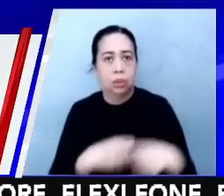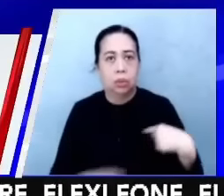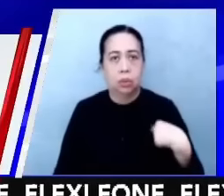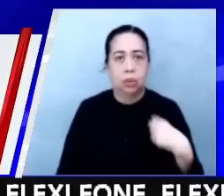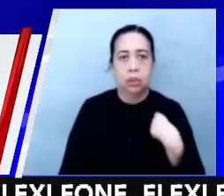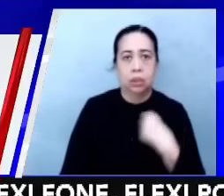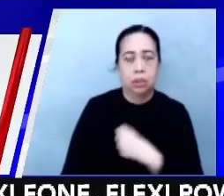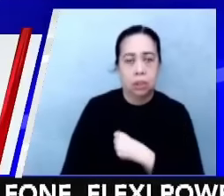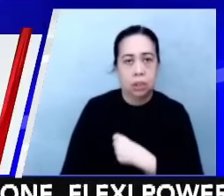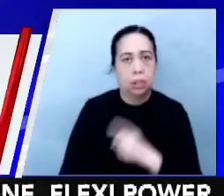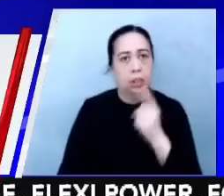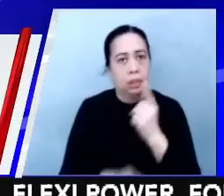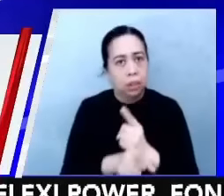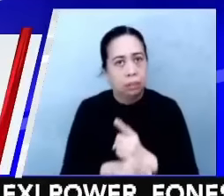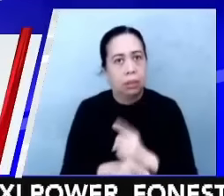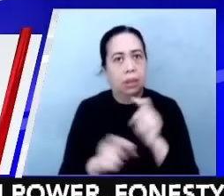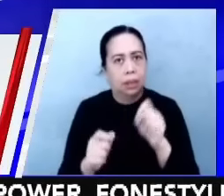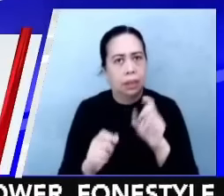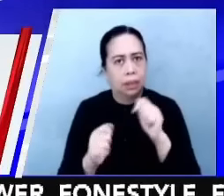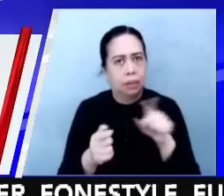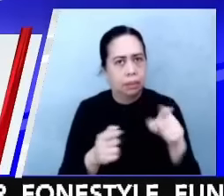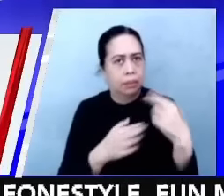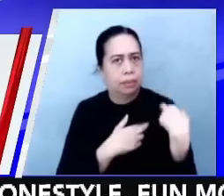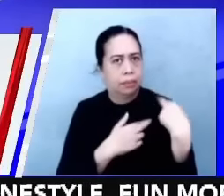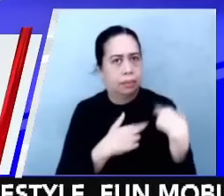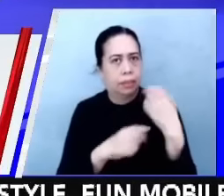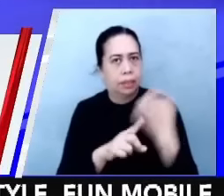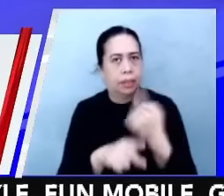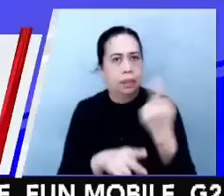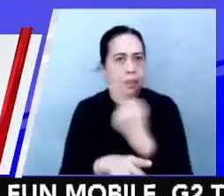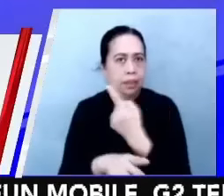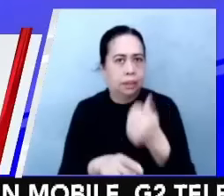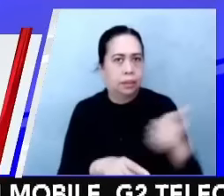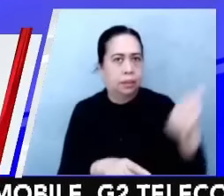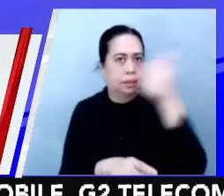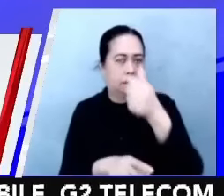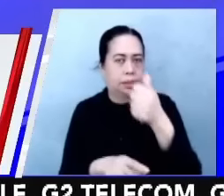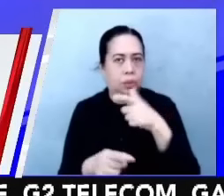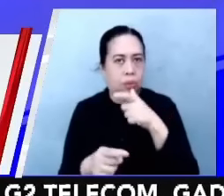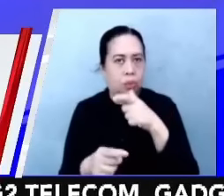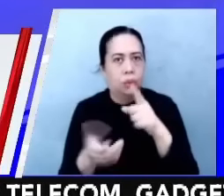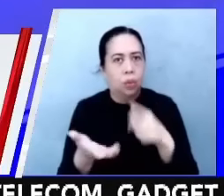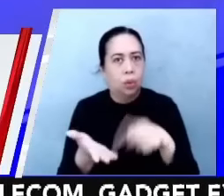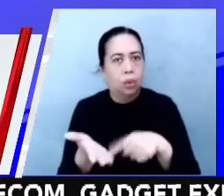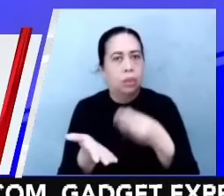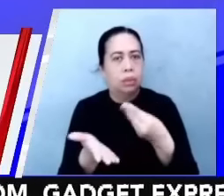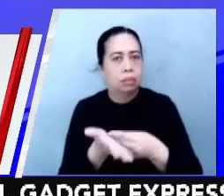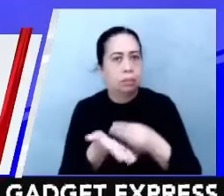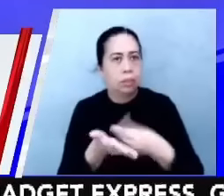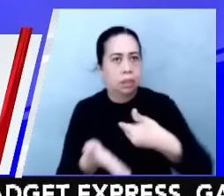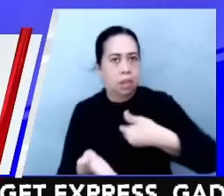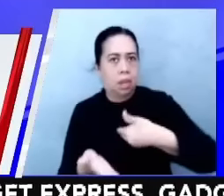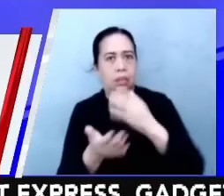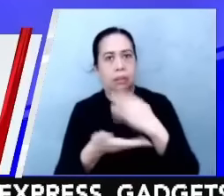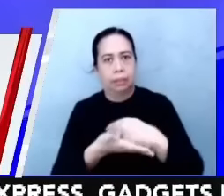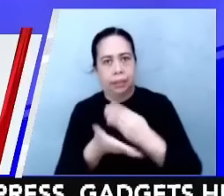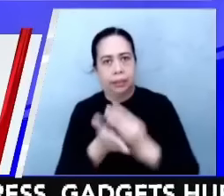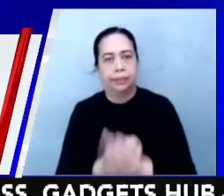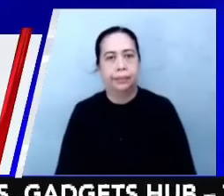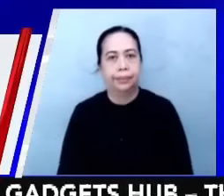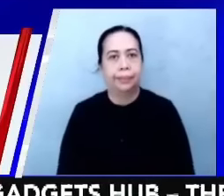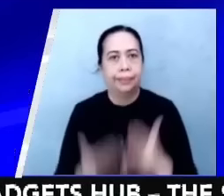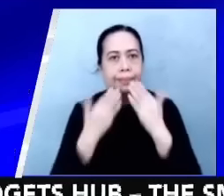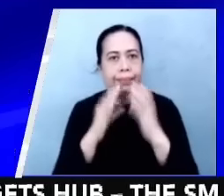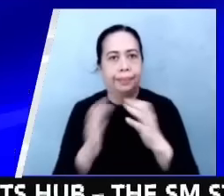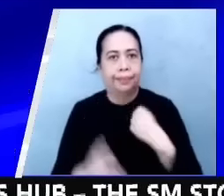Tamang dapat maging accountable ang bawat executive official para sa hinihingi nilang budget Maraming salamat senadora